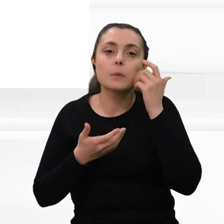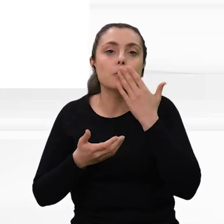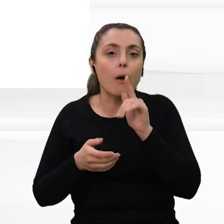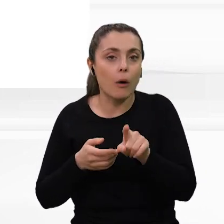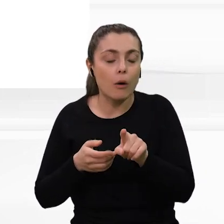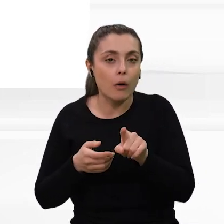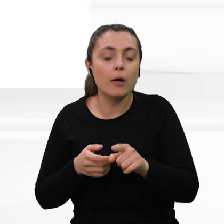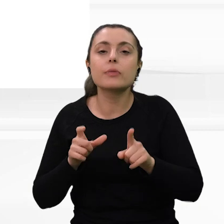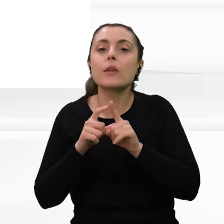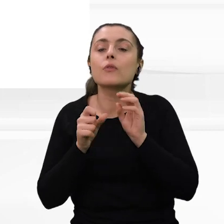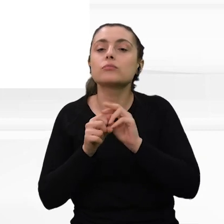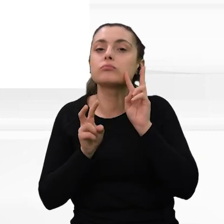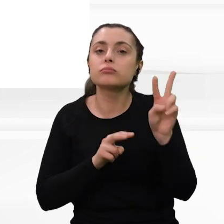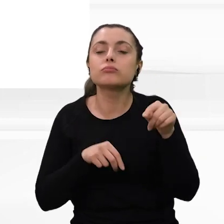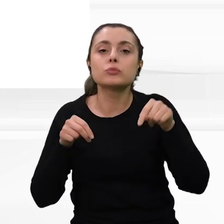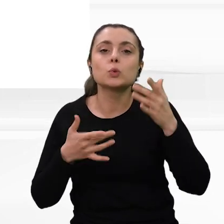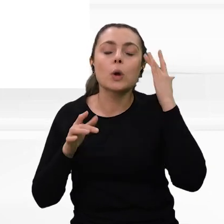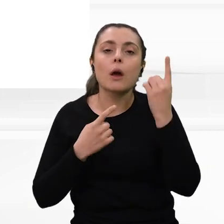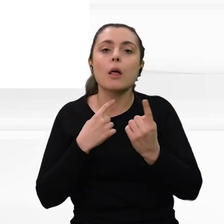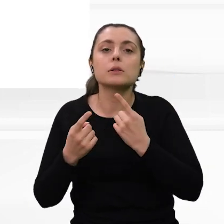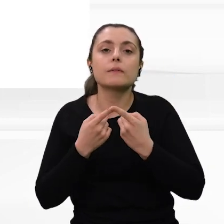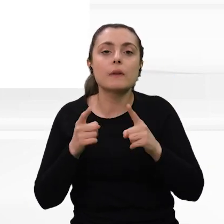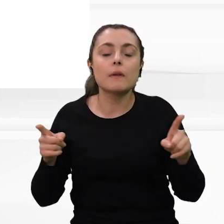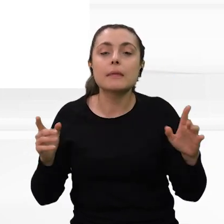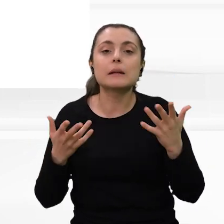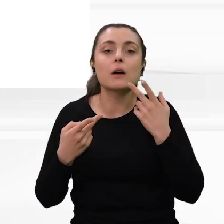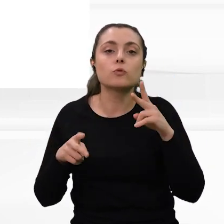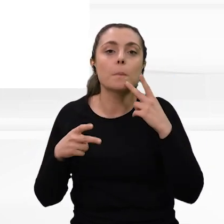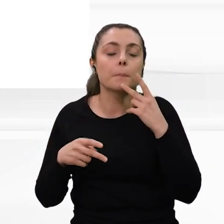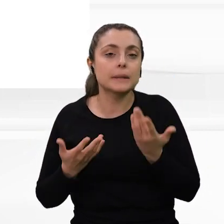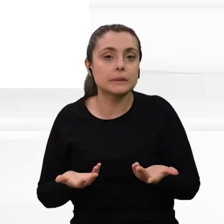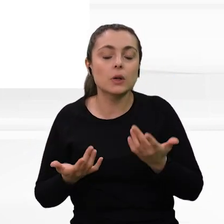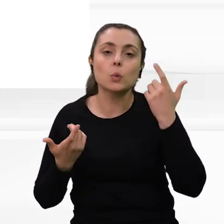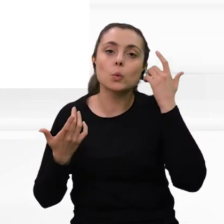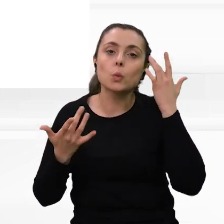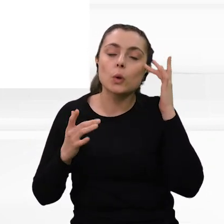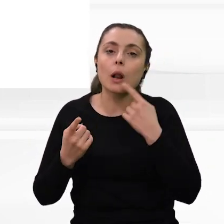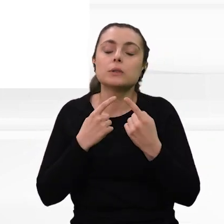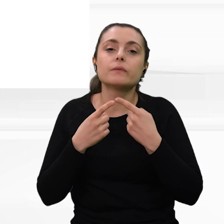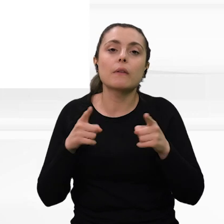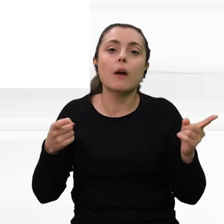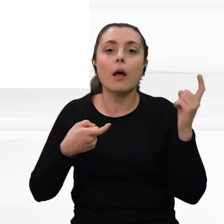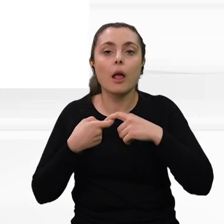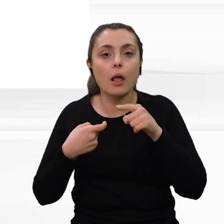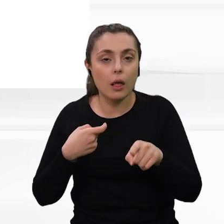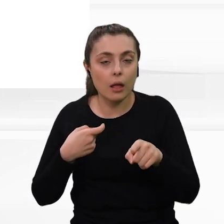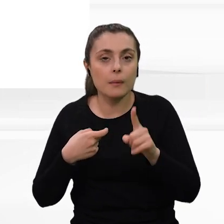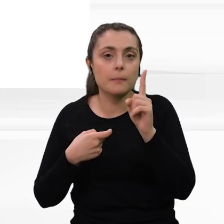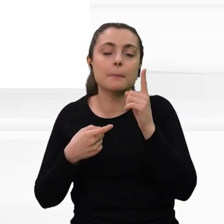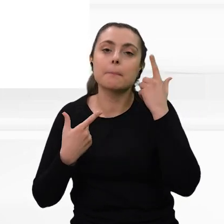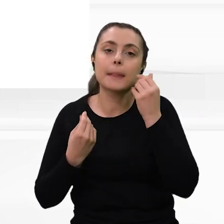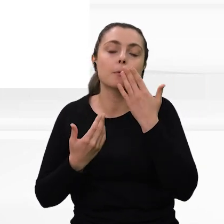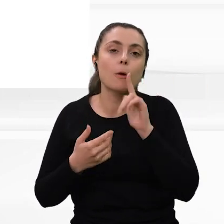vurgu Yok değil de seçeneğine bakalım bugün kültürler arasındaki farklılıklar nasıl açıklanabilir kültür arasındaki farklarla ilgili de